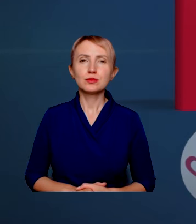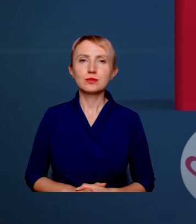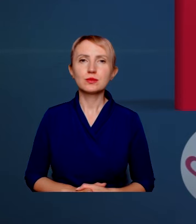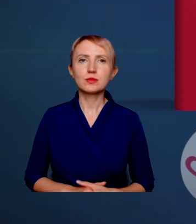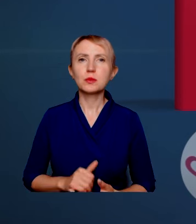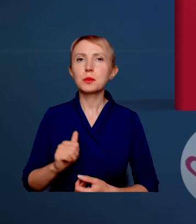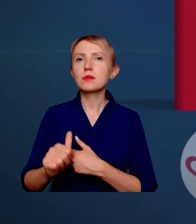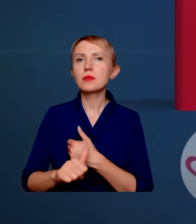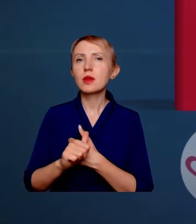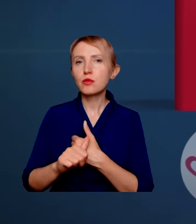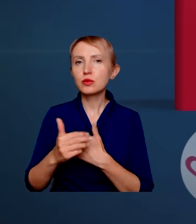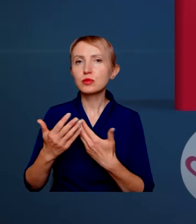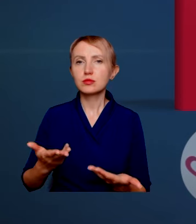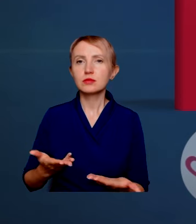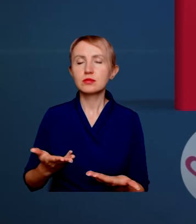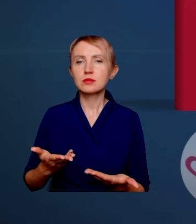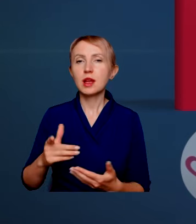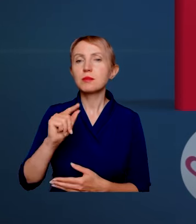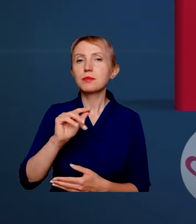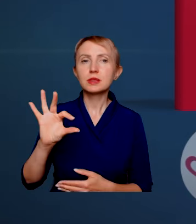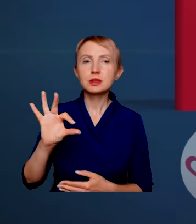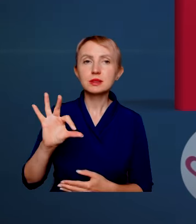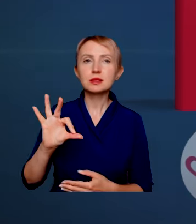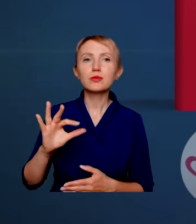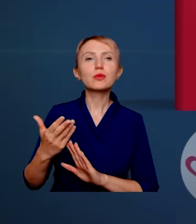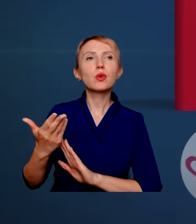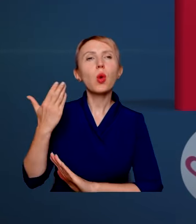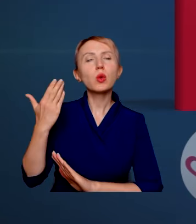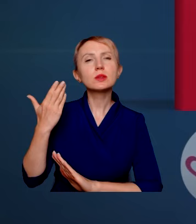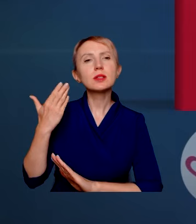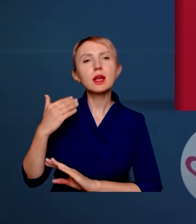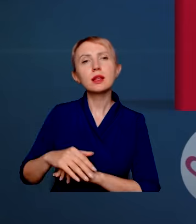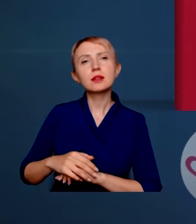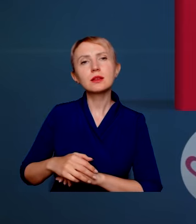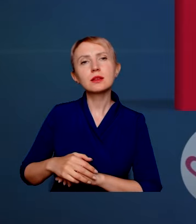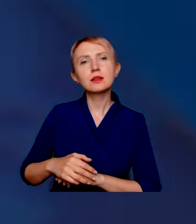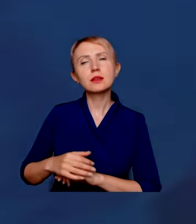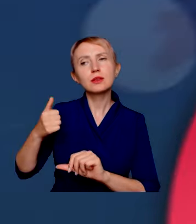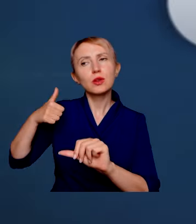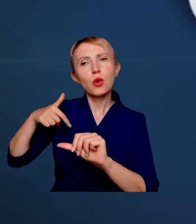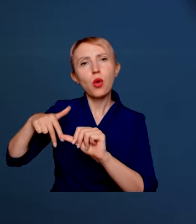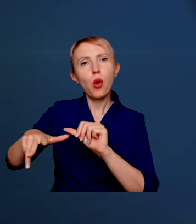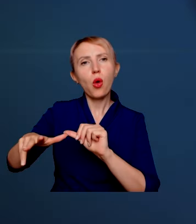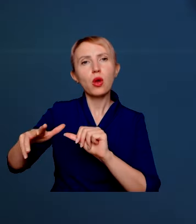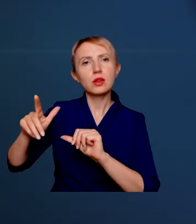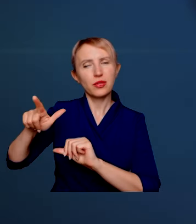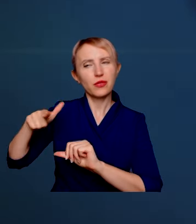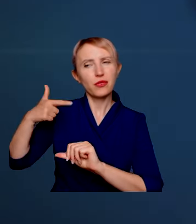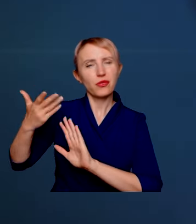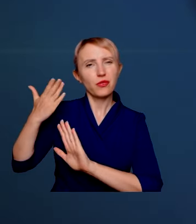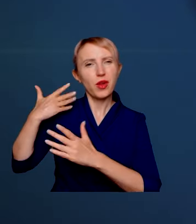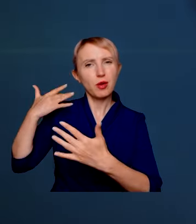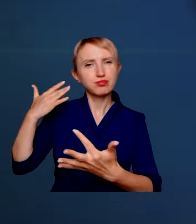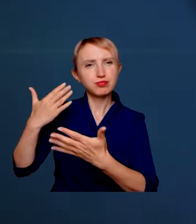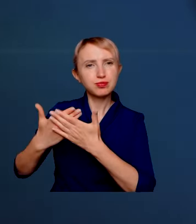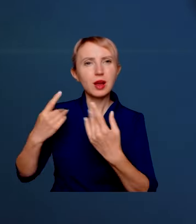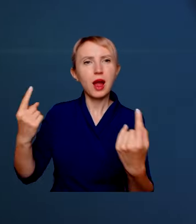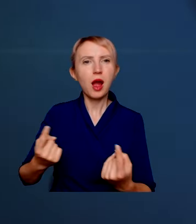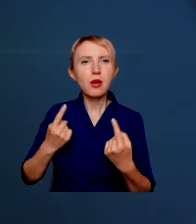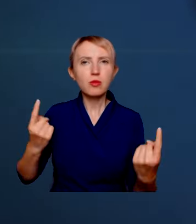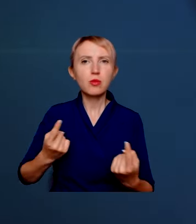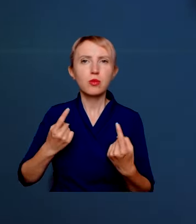konsekwencją tego, że no, Prawo i Sprawiedliwość w tych ostatnich tygodniach dwóch kampanii no, dało